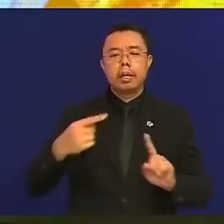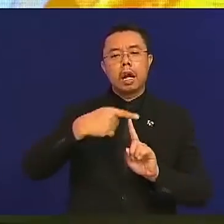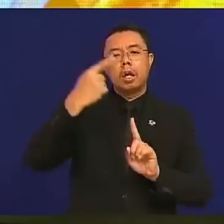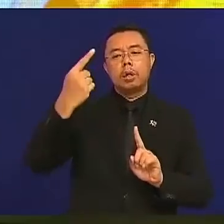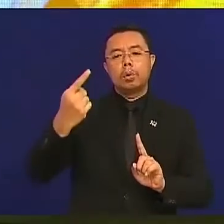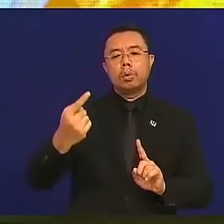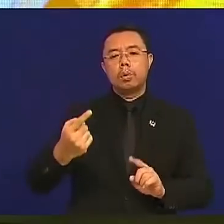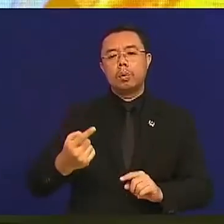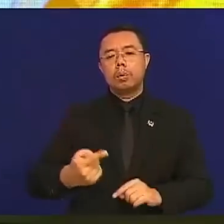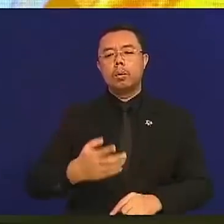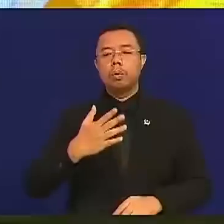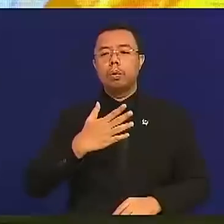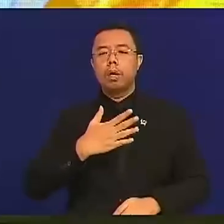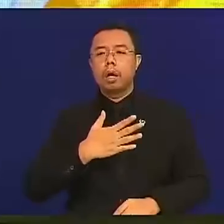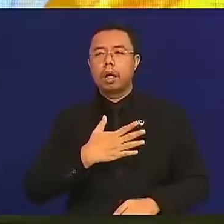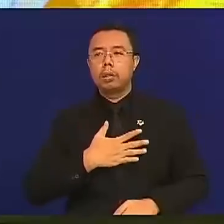menyelesaikan